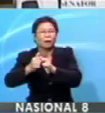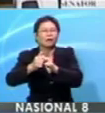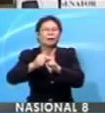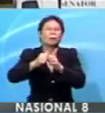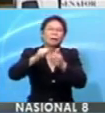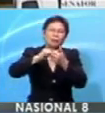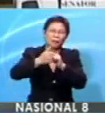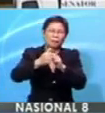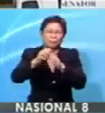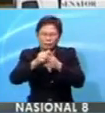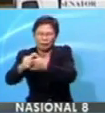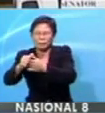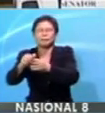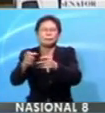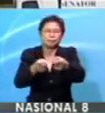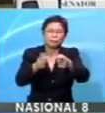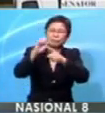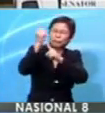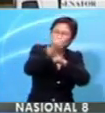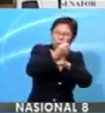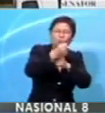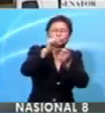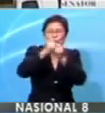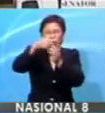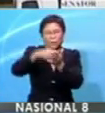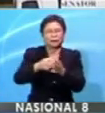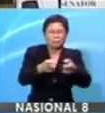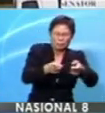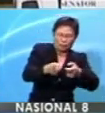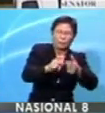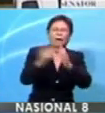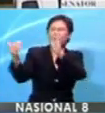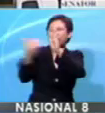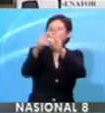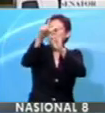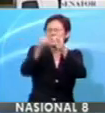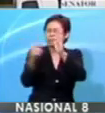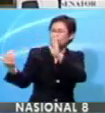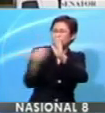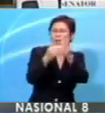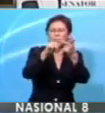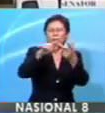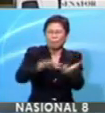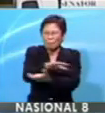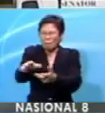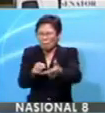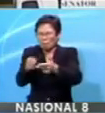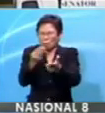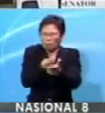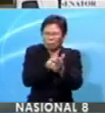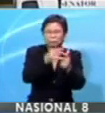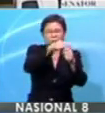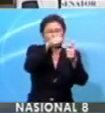sukan ini dari segi tadbir urus dari segi pelanggaran perlembagaan mereka dari segi kepbincangan pengurusan kewangan